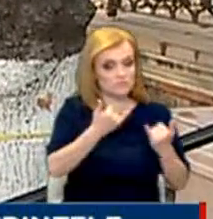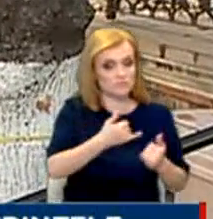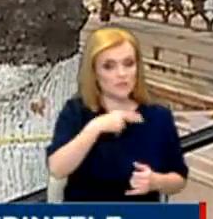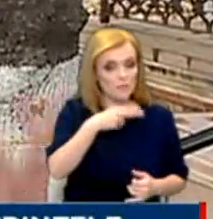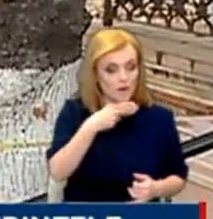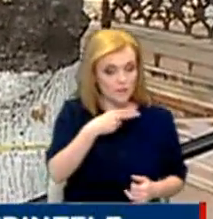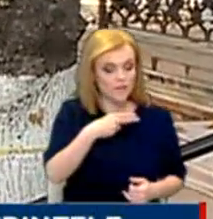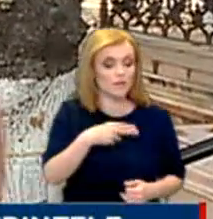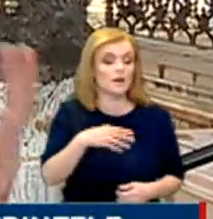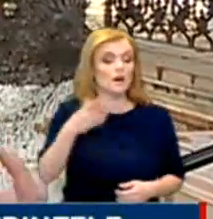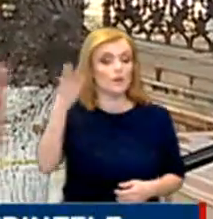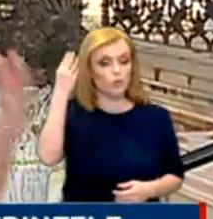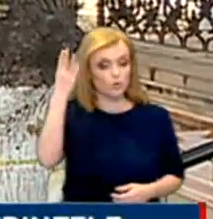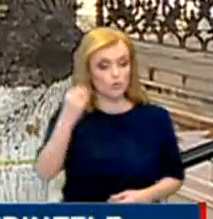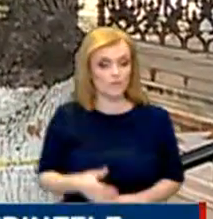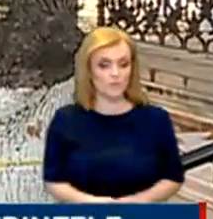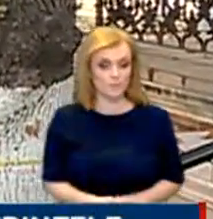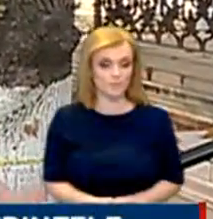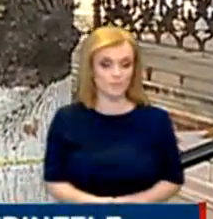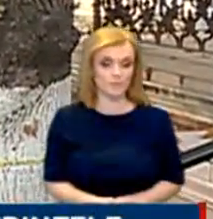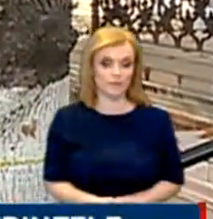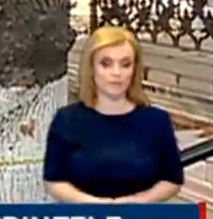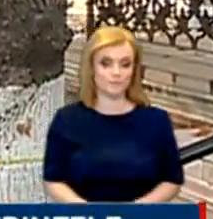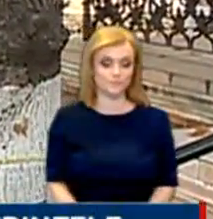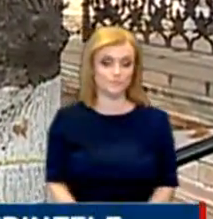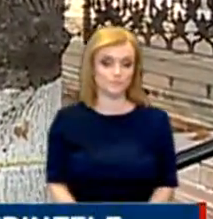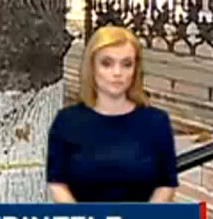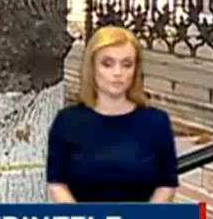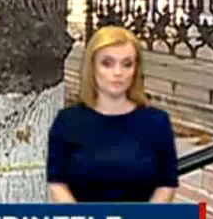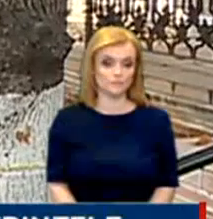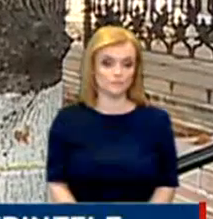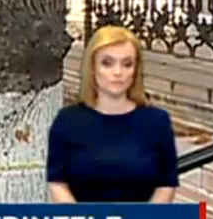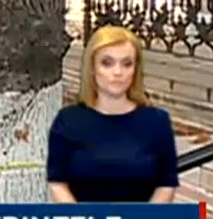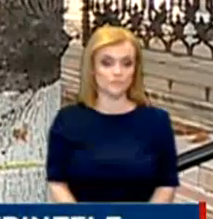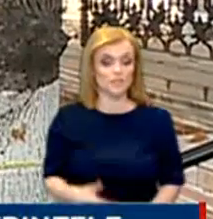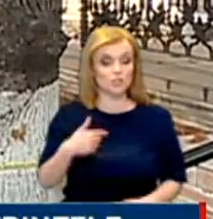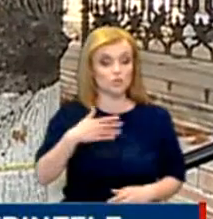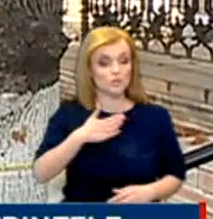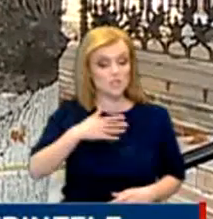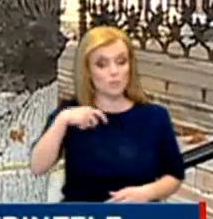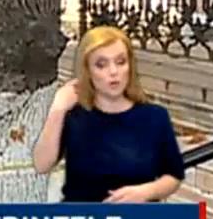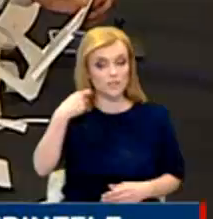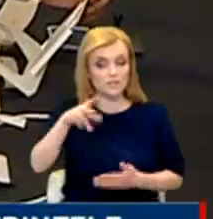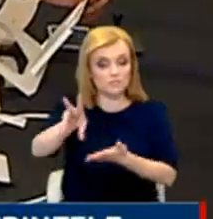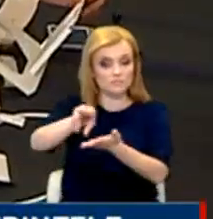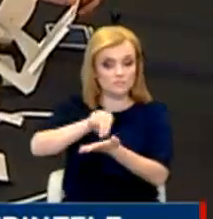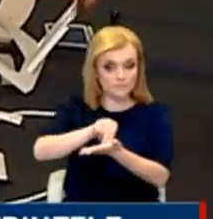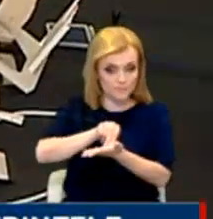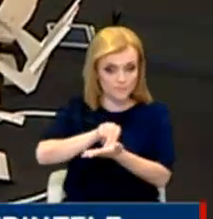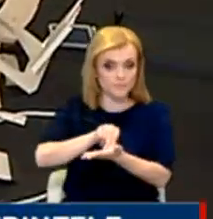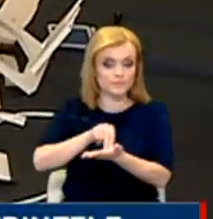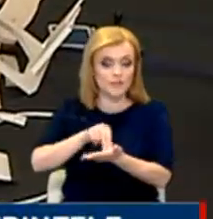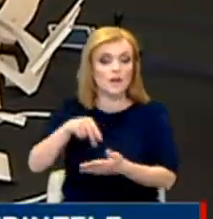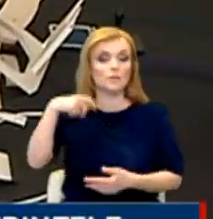întrucât există o tendință, sau mă rog, e laudabilă o tendință din partea politicienilor noștri să iau un exemplu, spre exemplu, pe